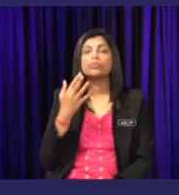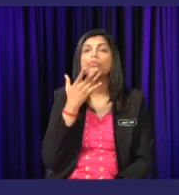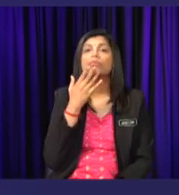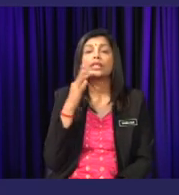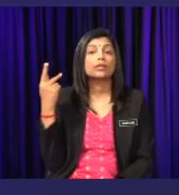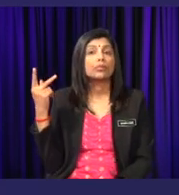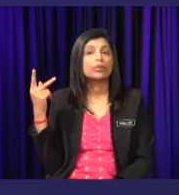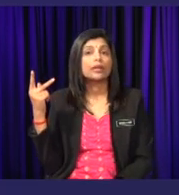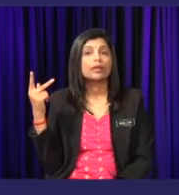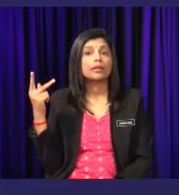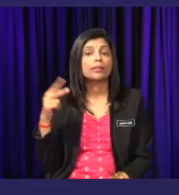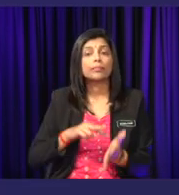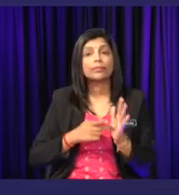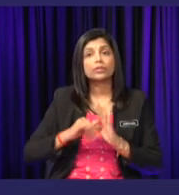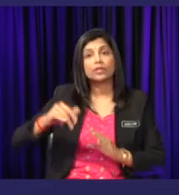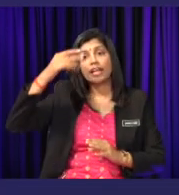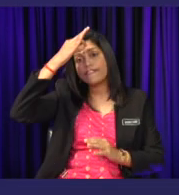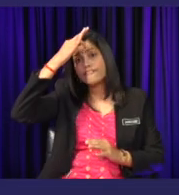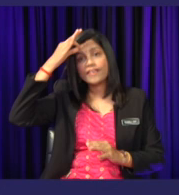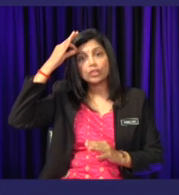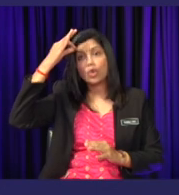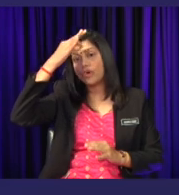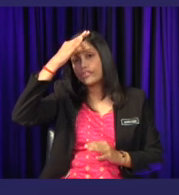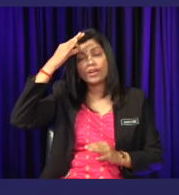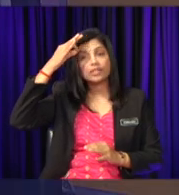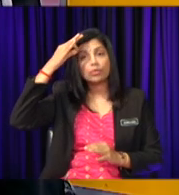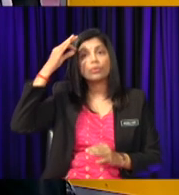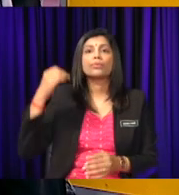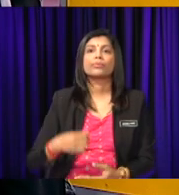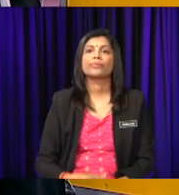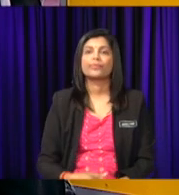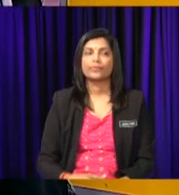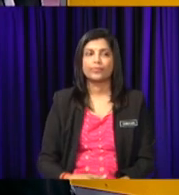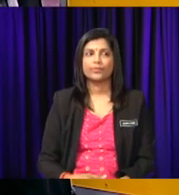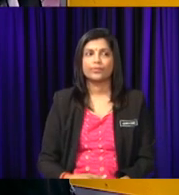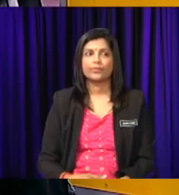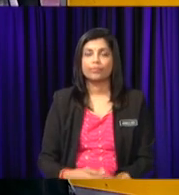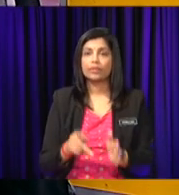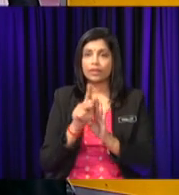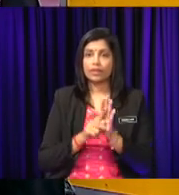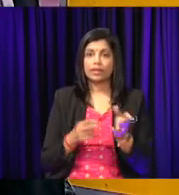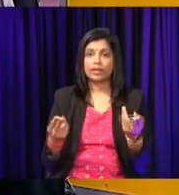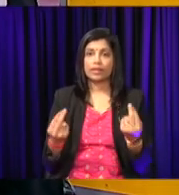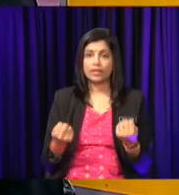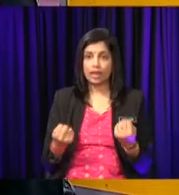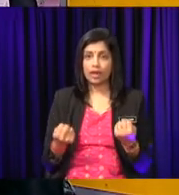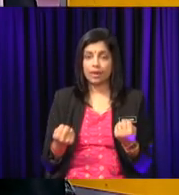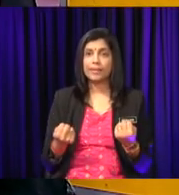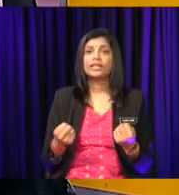yaitu faktur faktur faktur faktur ini merujuk kepada kehendak maknanya